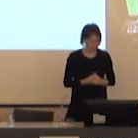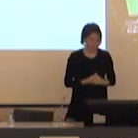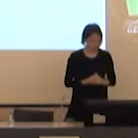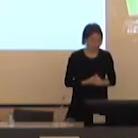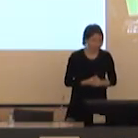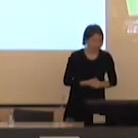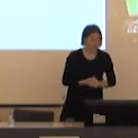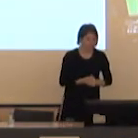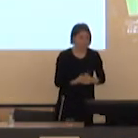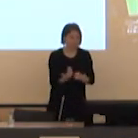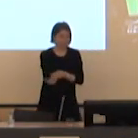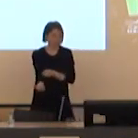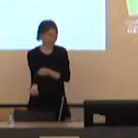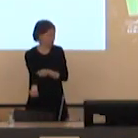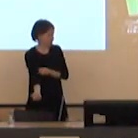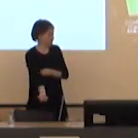no?